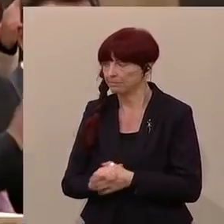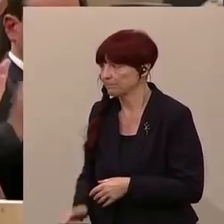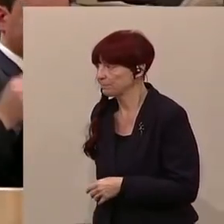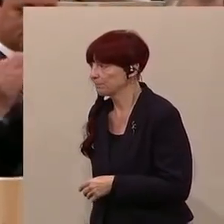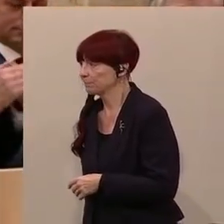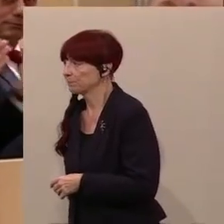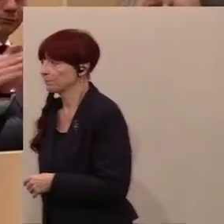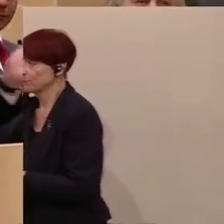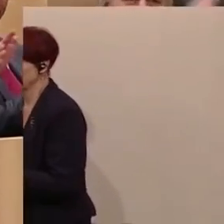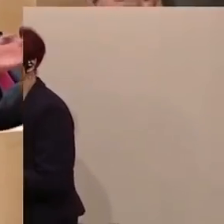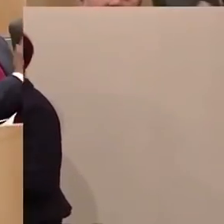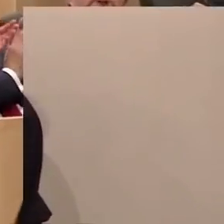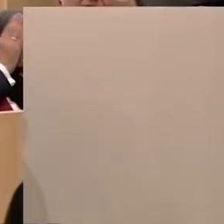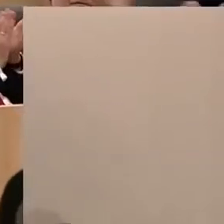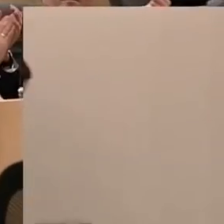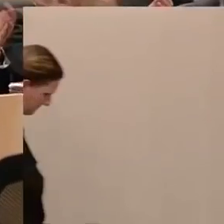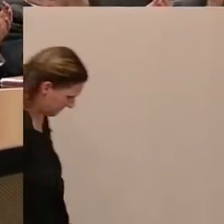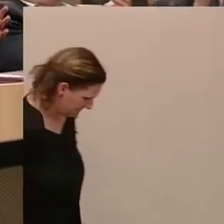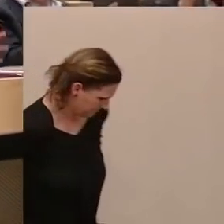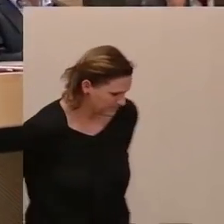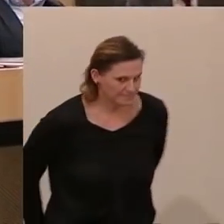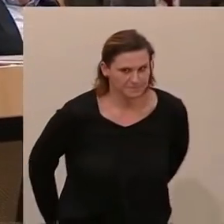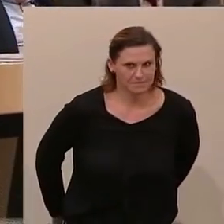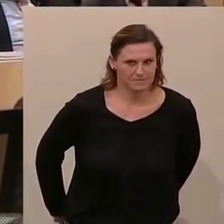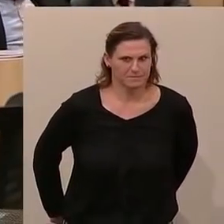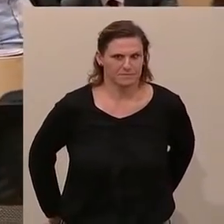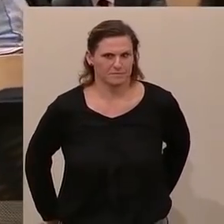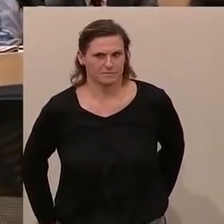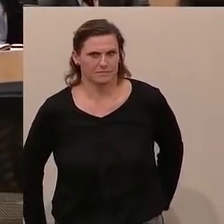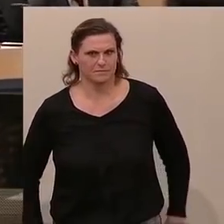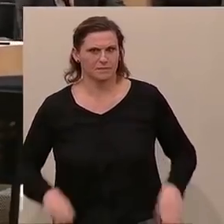Andrea Michaela Schartl von der FPÖ setzt sich für den Gesetzesantrag ein.